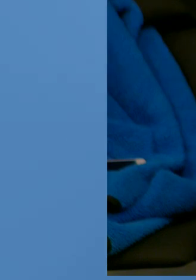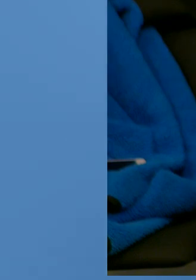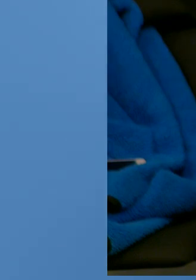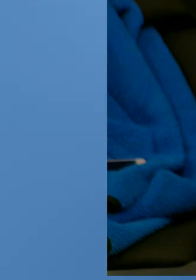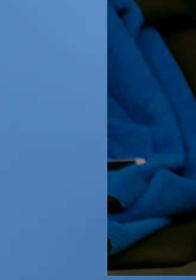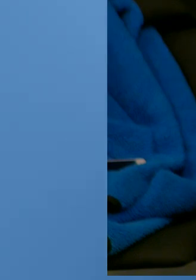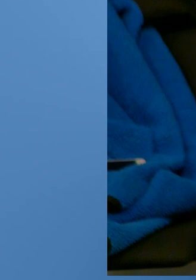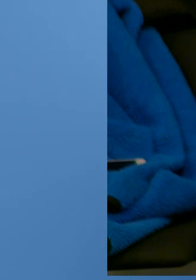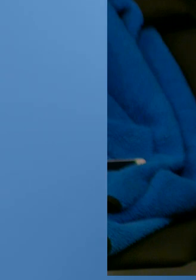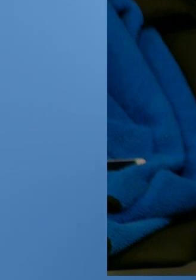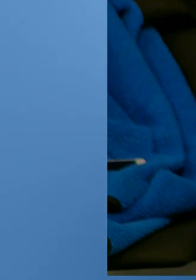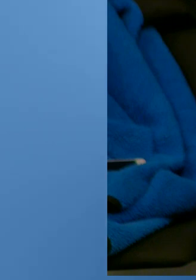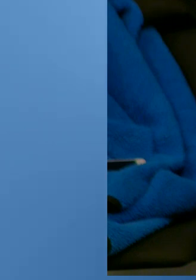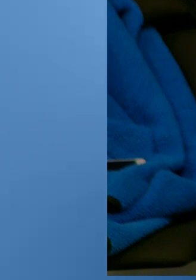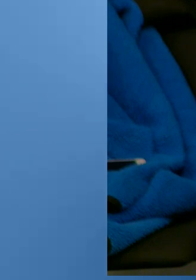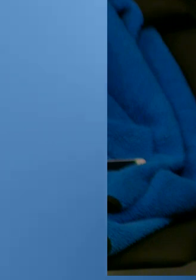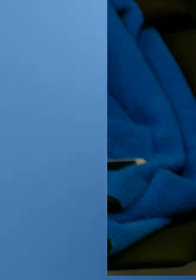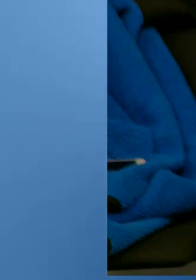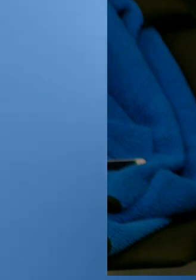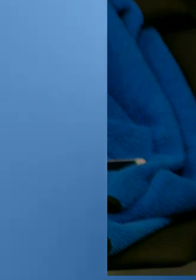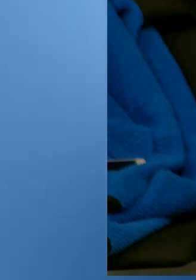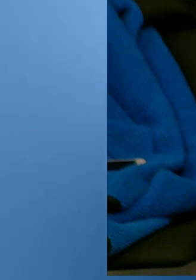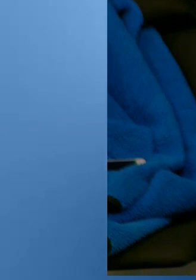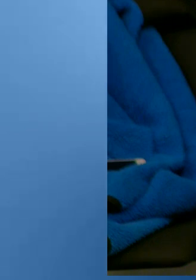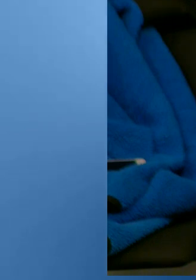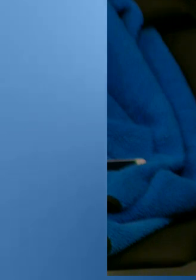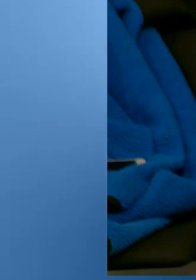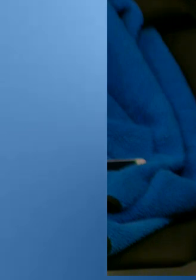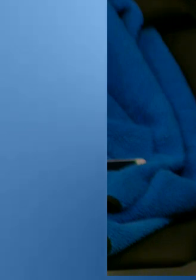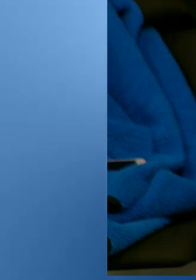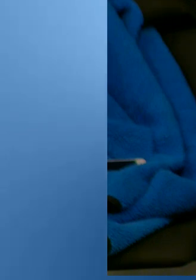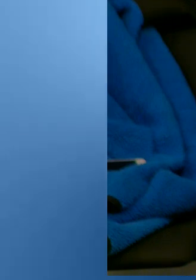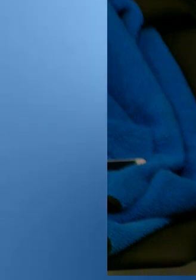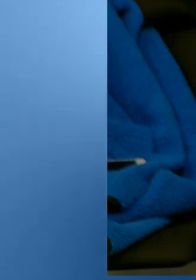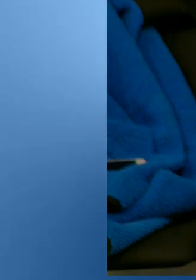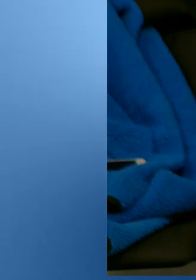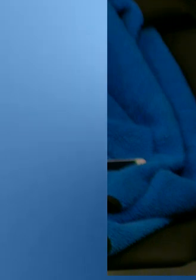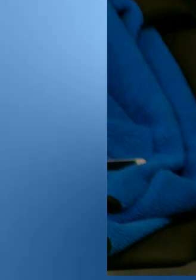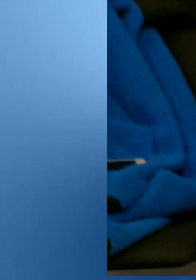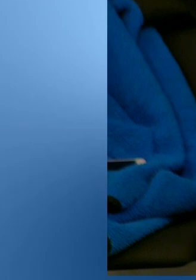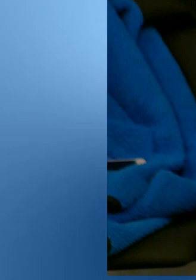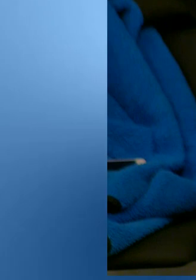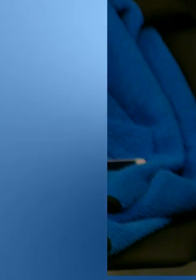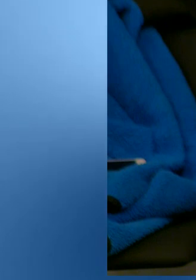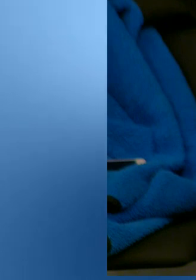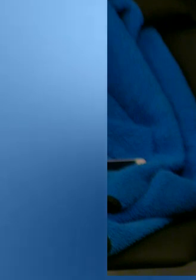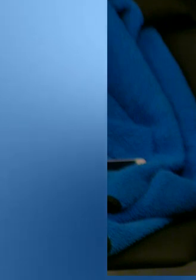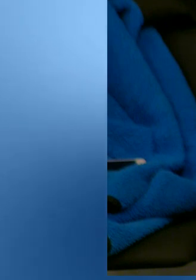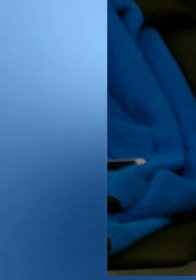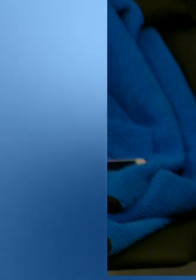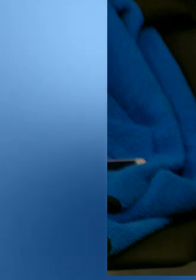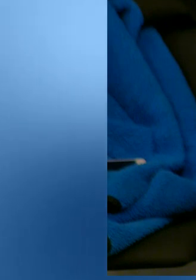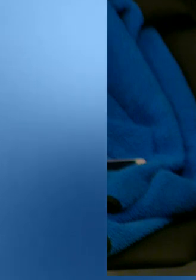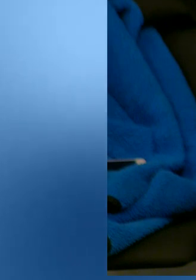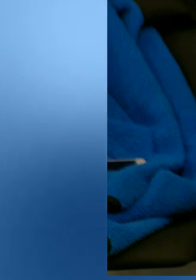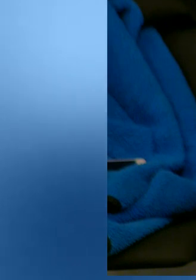d'année que l'année dernière et la MJC Prémol de la même façon sur le village olympique et si